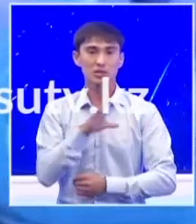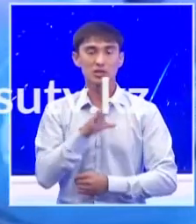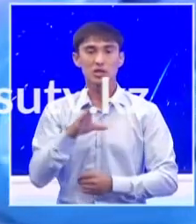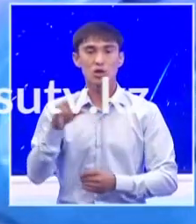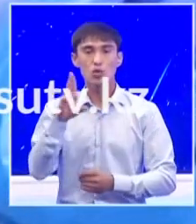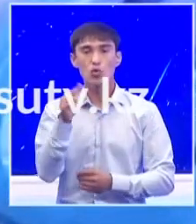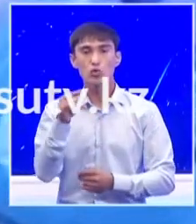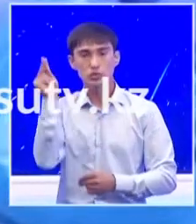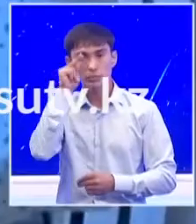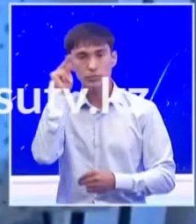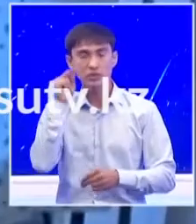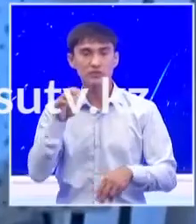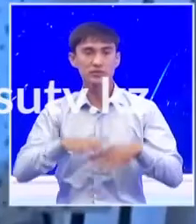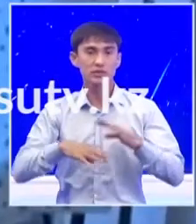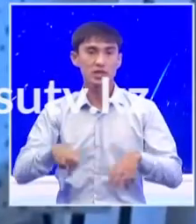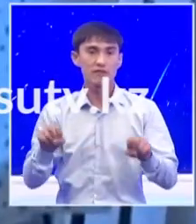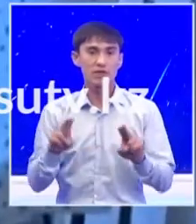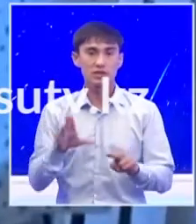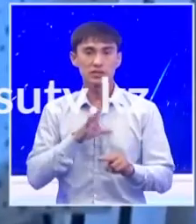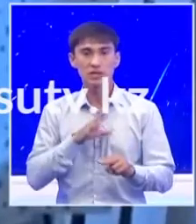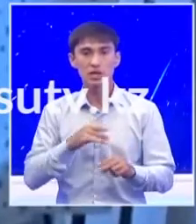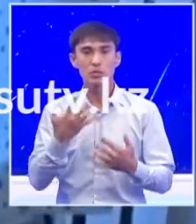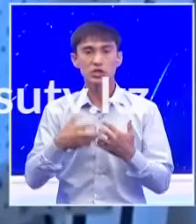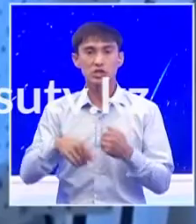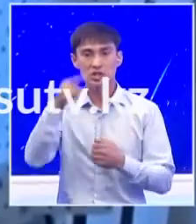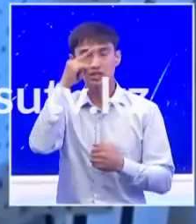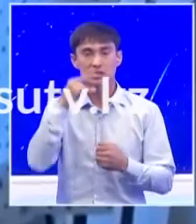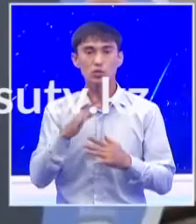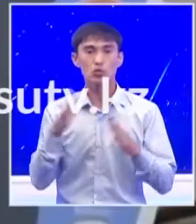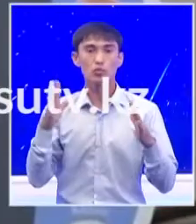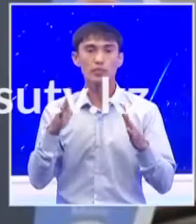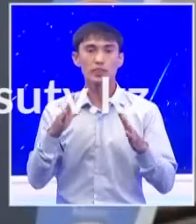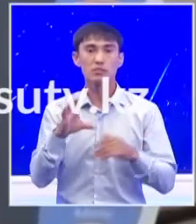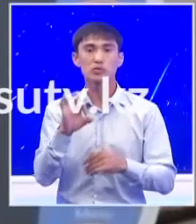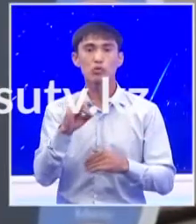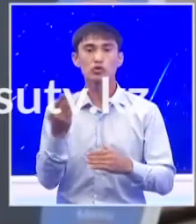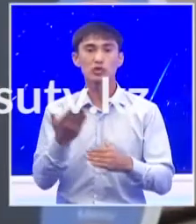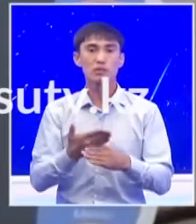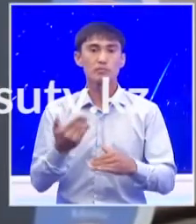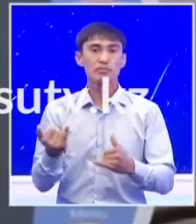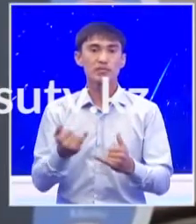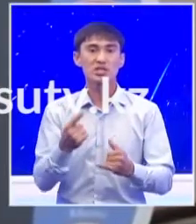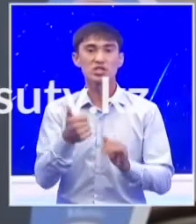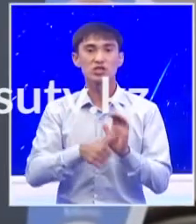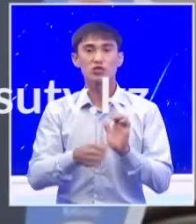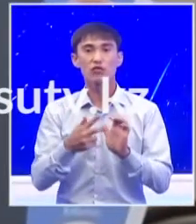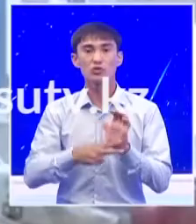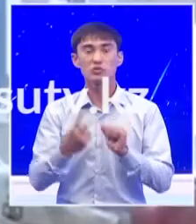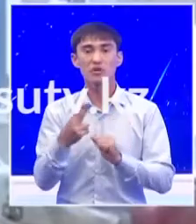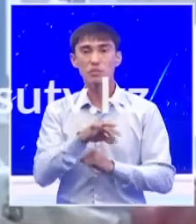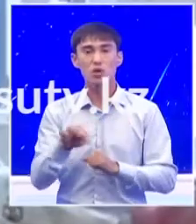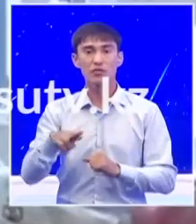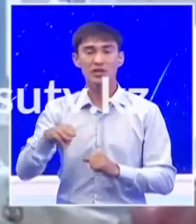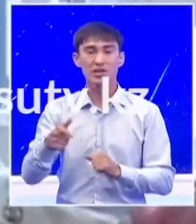повышения квалификации, а на перечисленные казахстанцами и крупными спонсорами 682 миллиона тенге